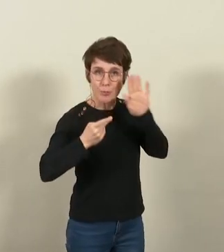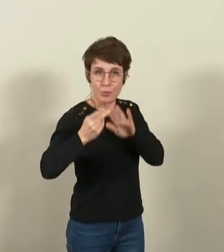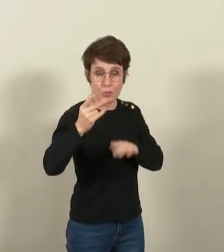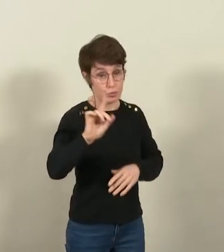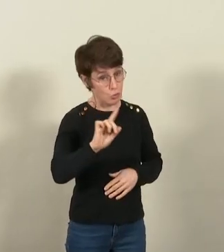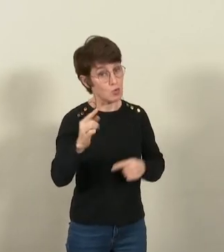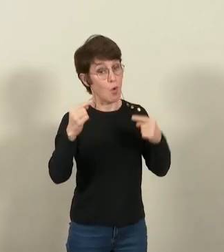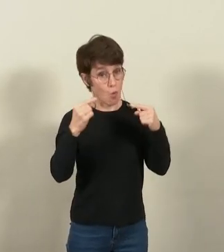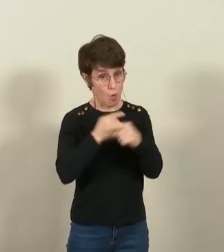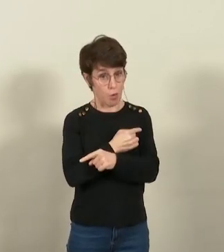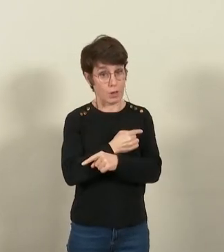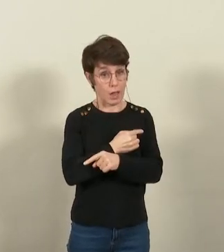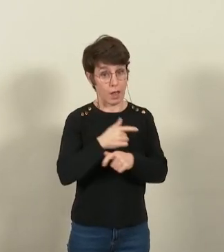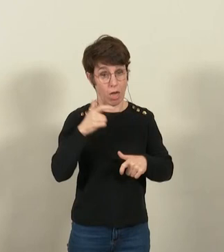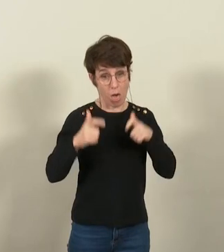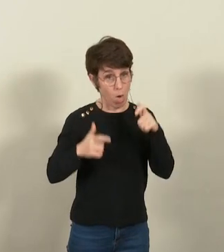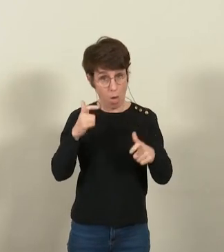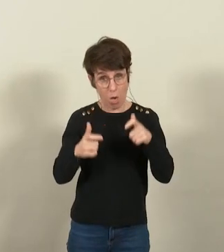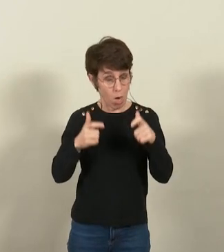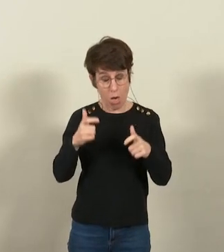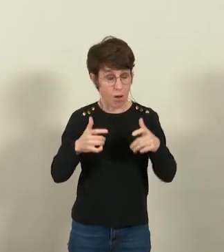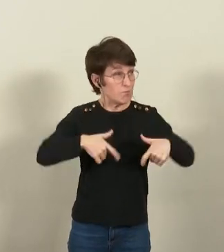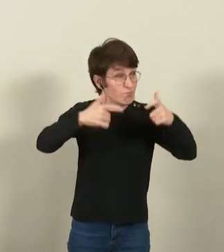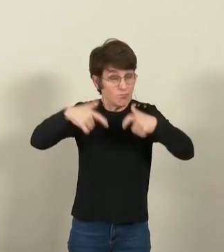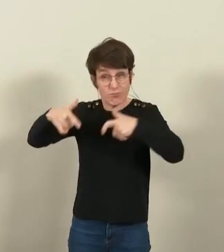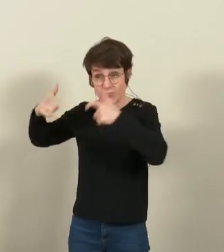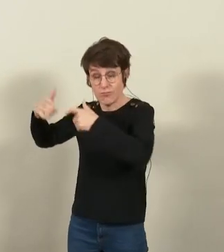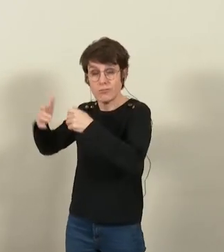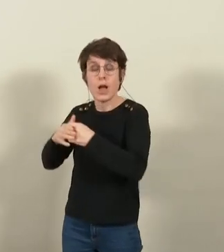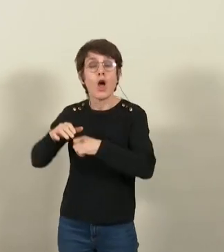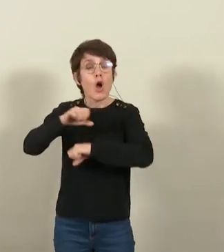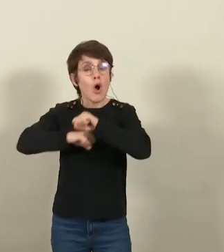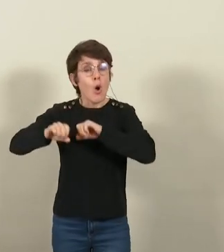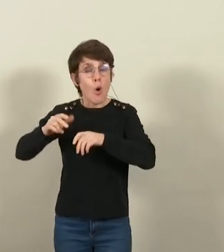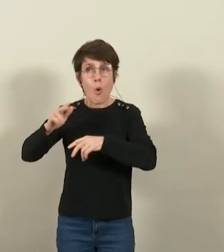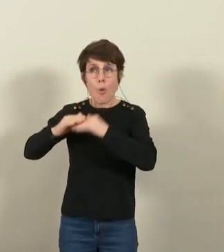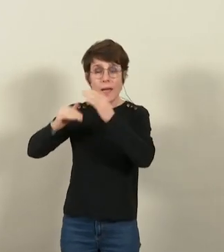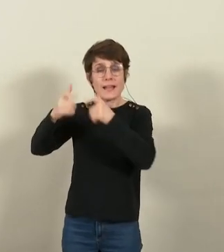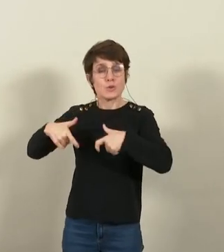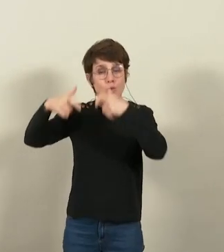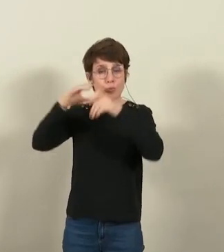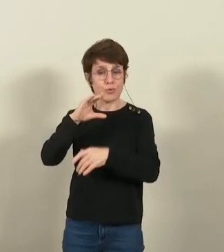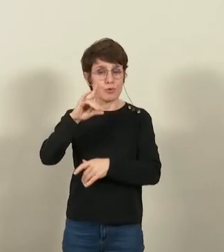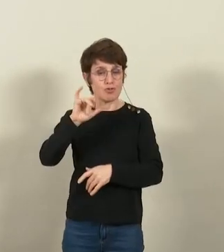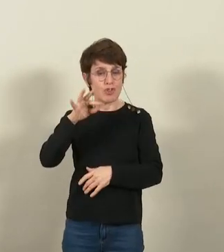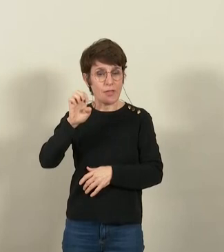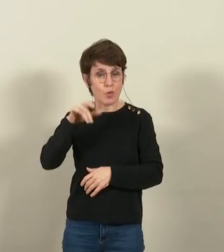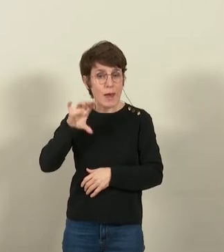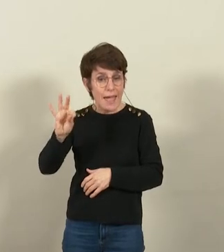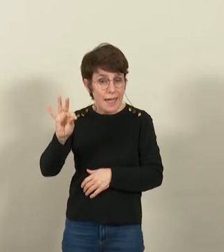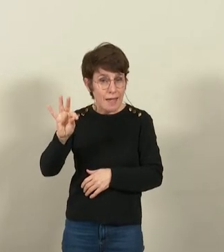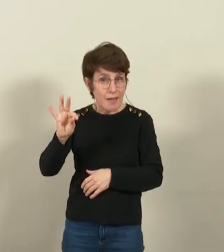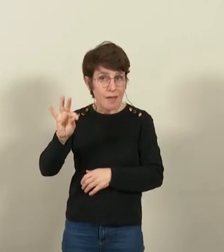densification excessive tout ce qui a été réalisé avec l'opération châtelé l'a été sans réalisation